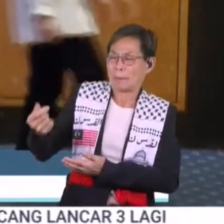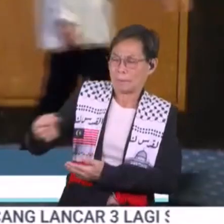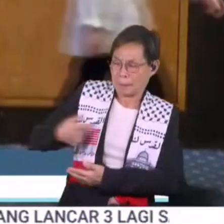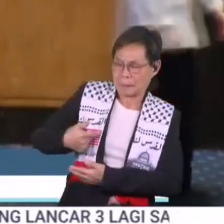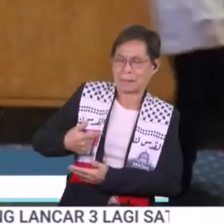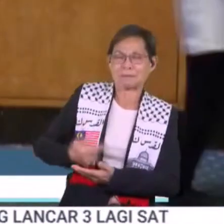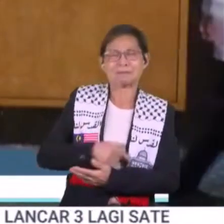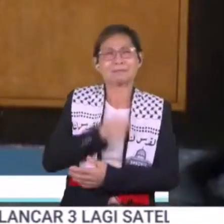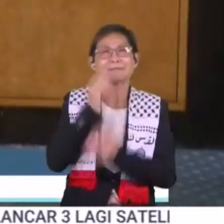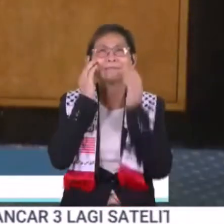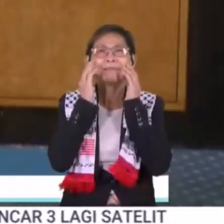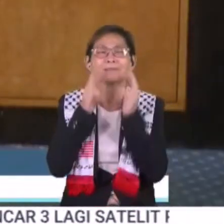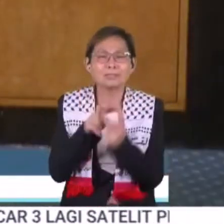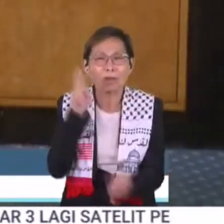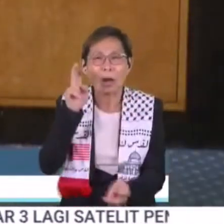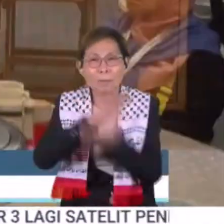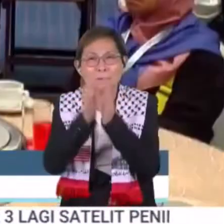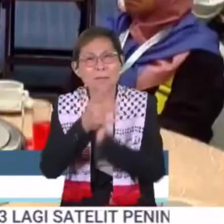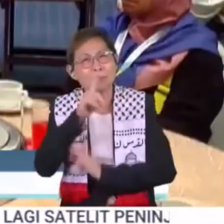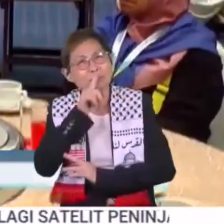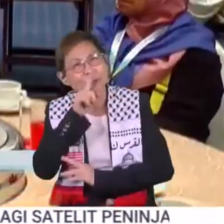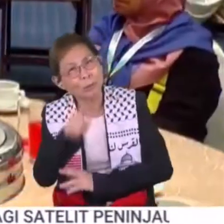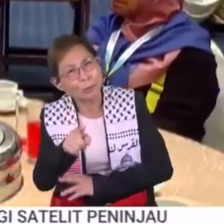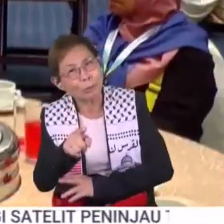tak sangka kan bila benda jadi kenyataan.